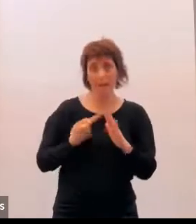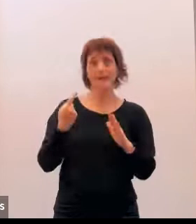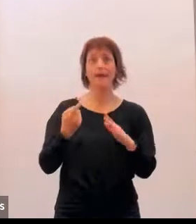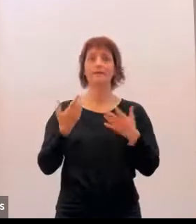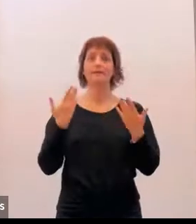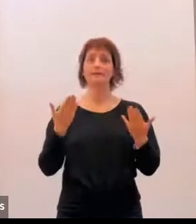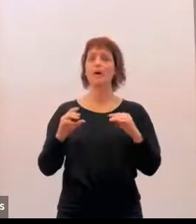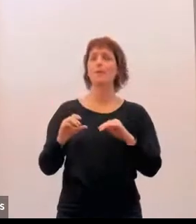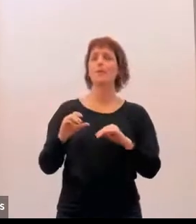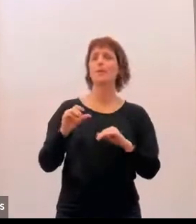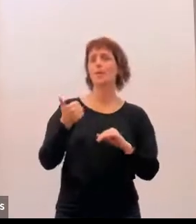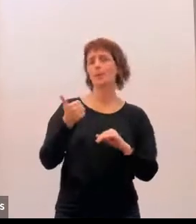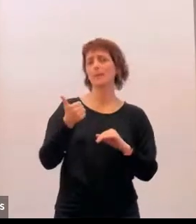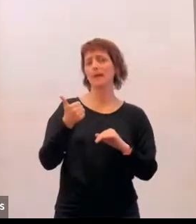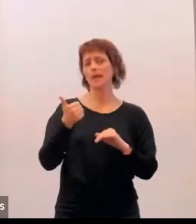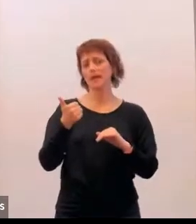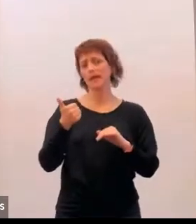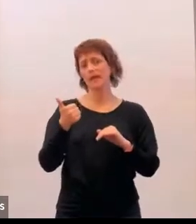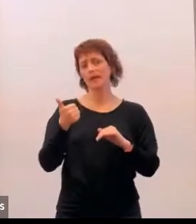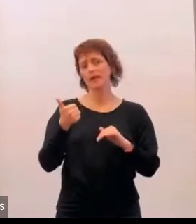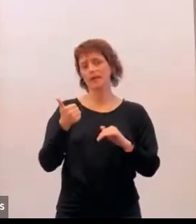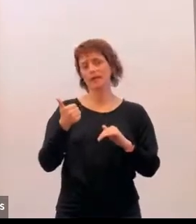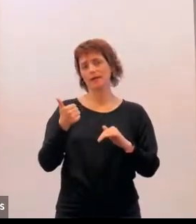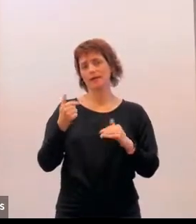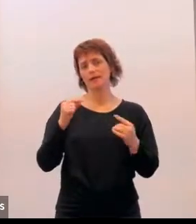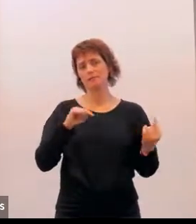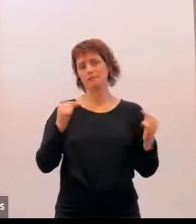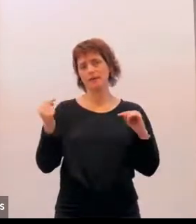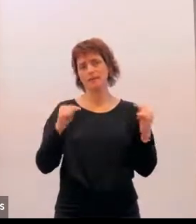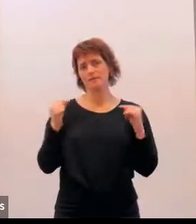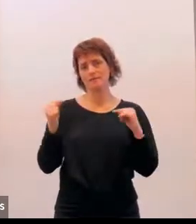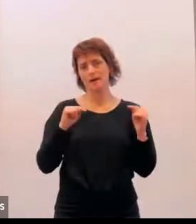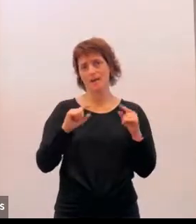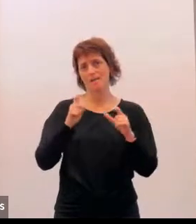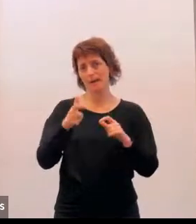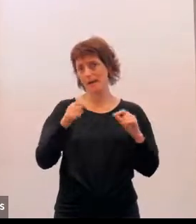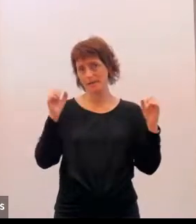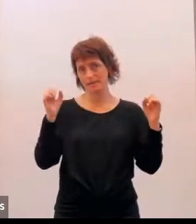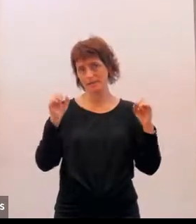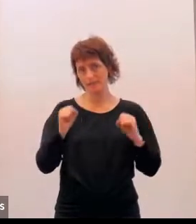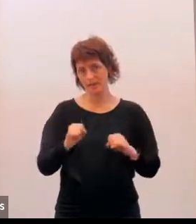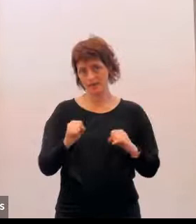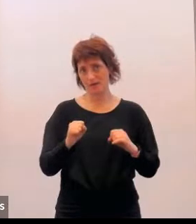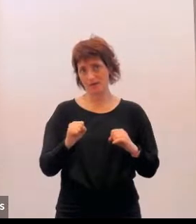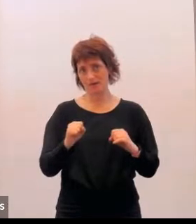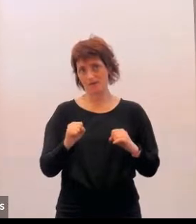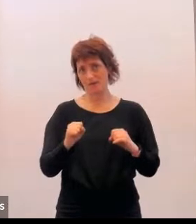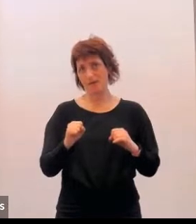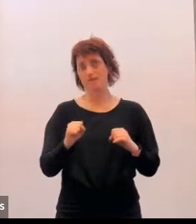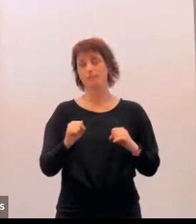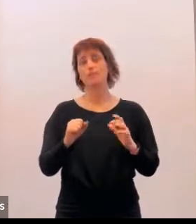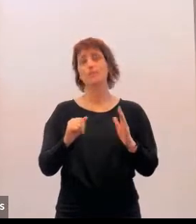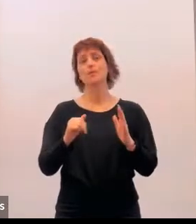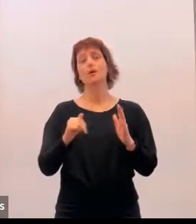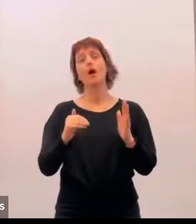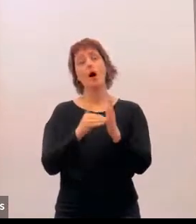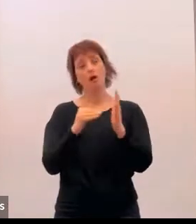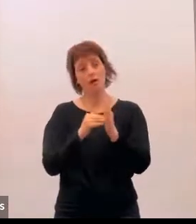première délibération de principe qui sera encore étayée par la